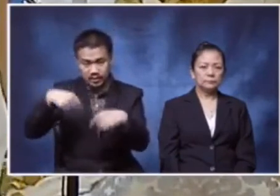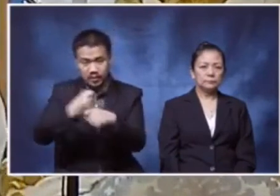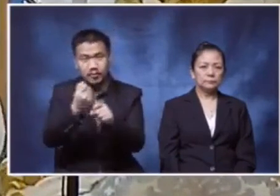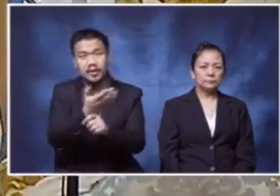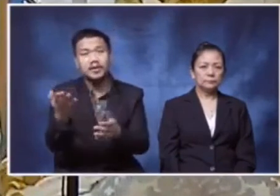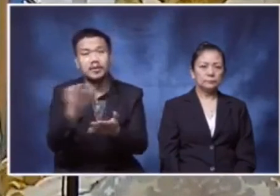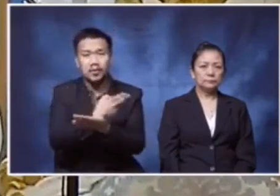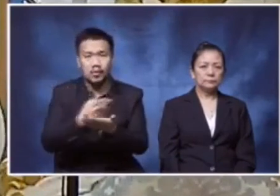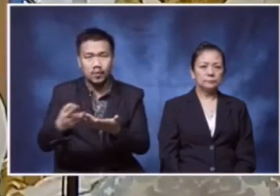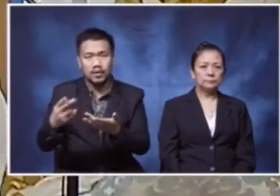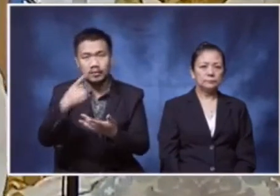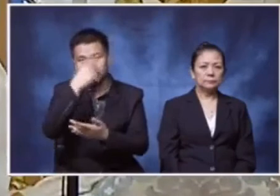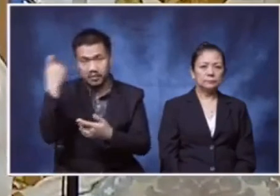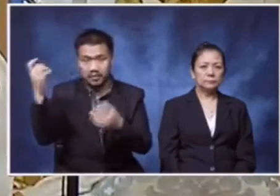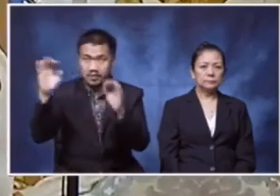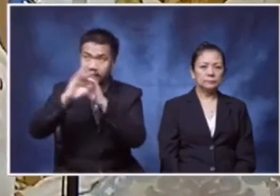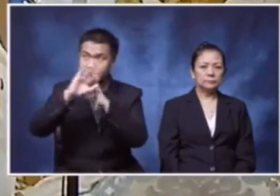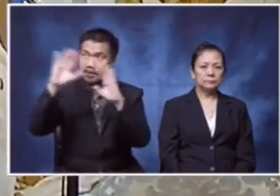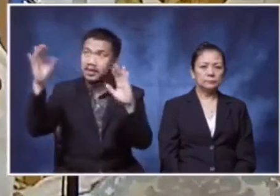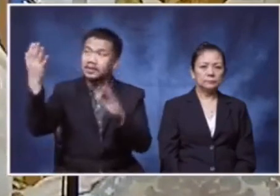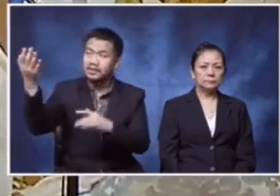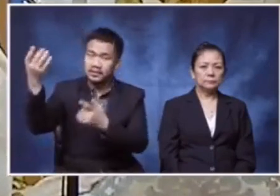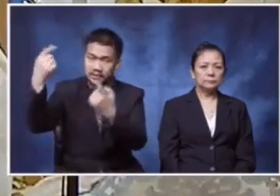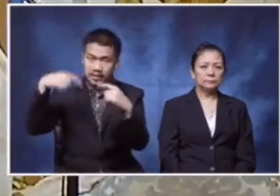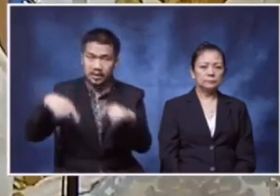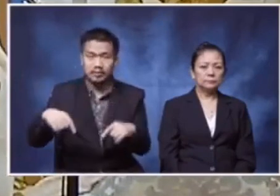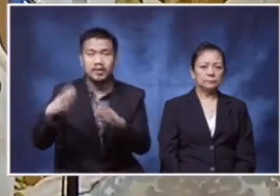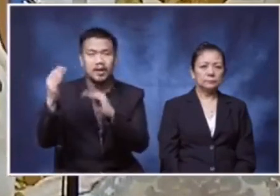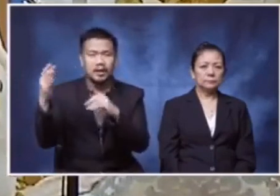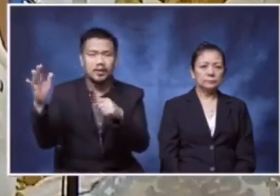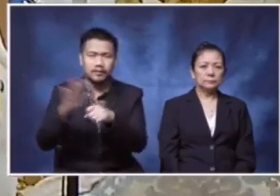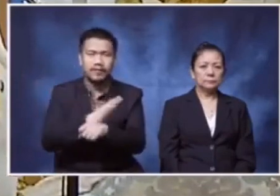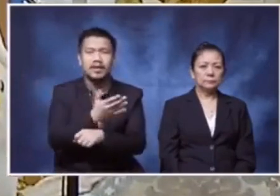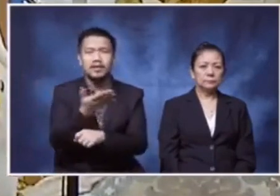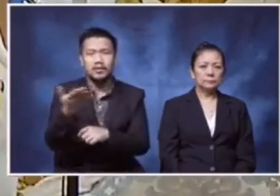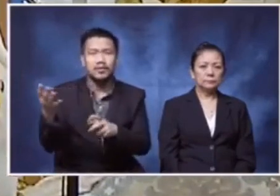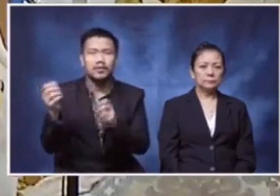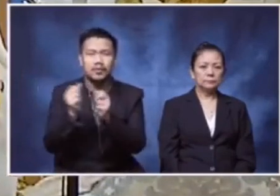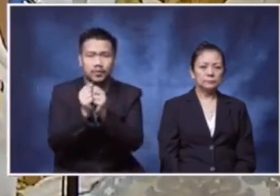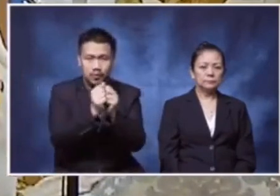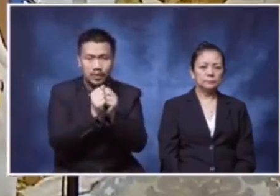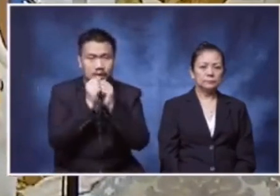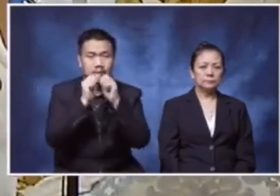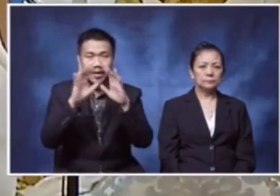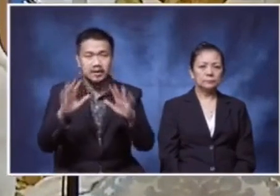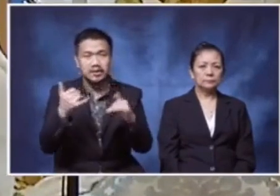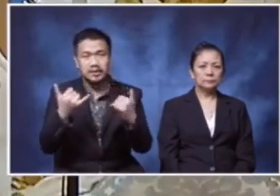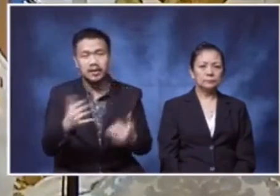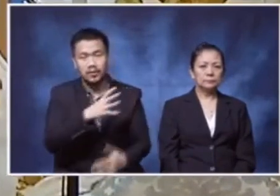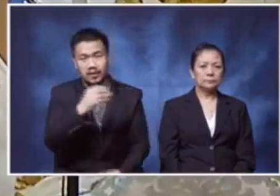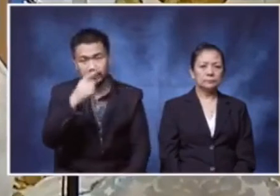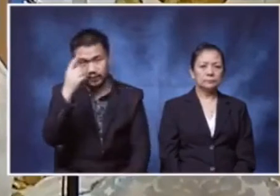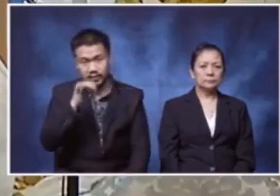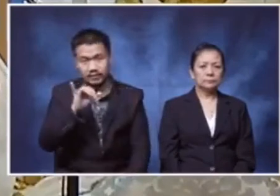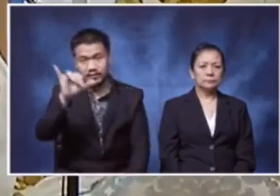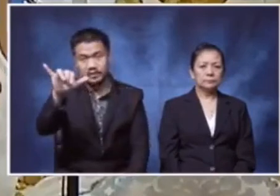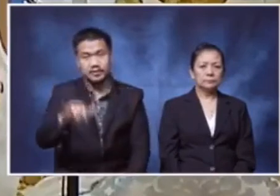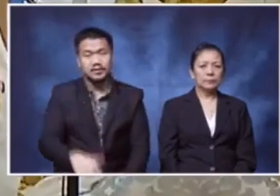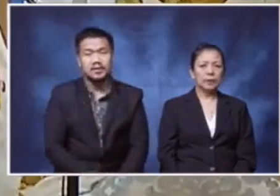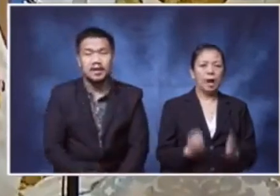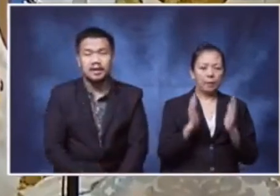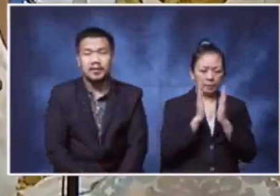pakundangan sa liwanag ng kanyang pagdating, at siya rin nawang pumuspo sa inyo sa pagpapala ngayon at magpasawalang